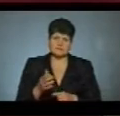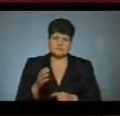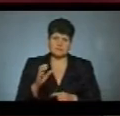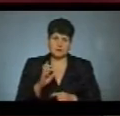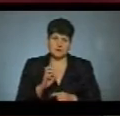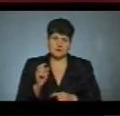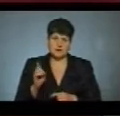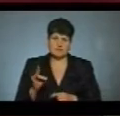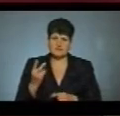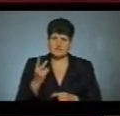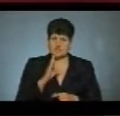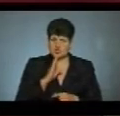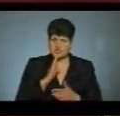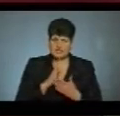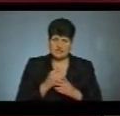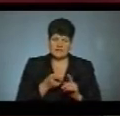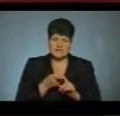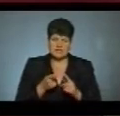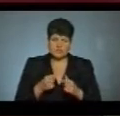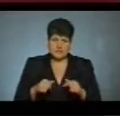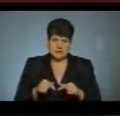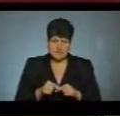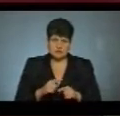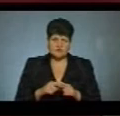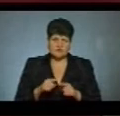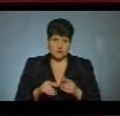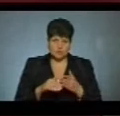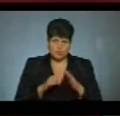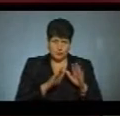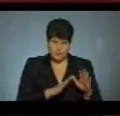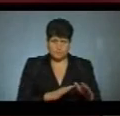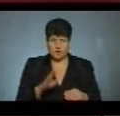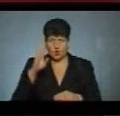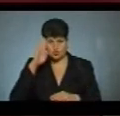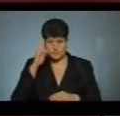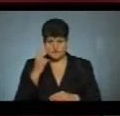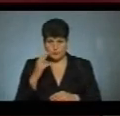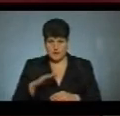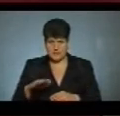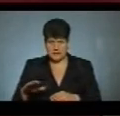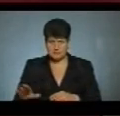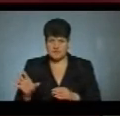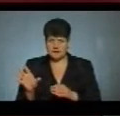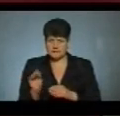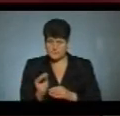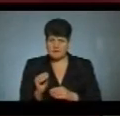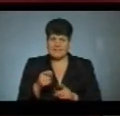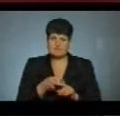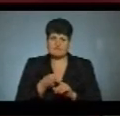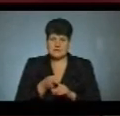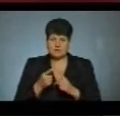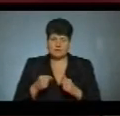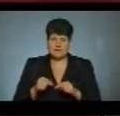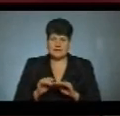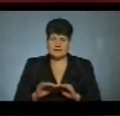його словами, 2 жінки знаходяться в інфекційному відділенні лікарні швидкої допомоги, чоловік із 2 дітьми – в інфекційному відділенні міської